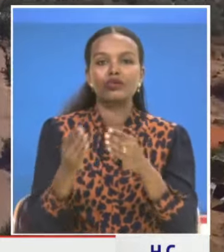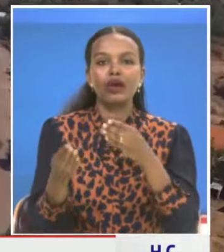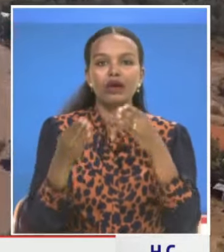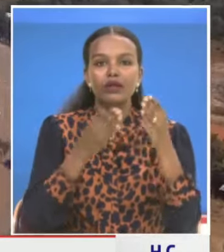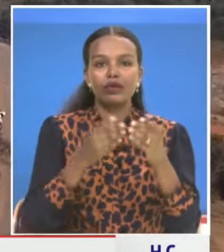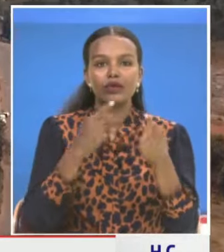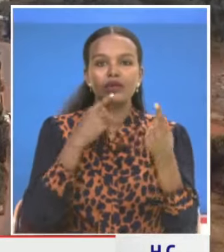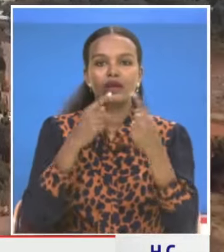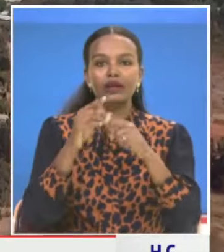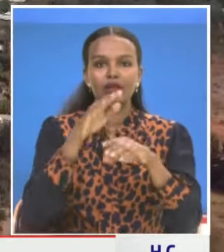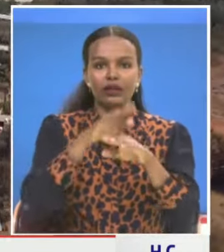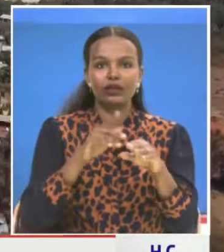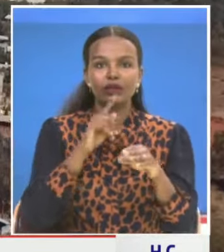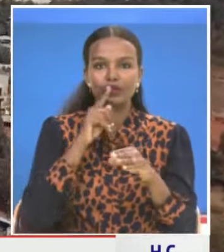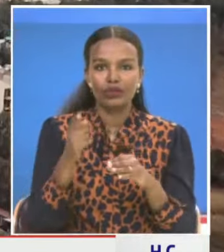ያቀረበው የድርድር ጥሪ እውን እንዲሆንና ዘላቂ ሰላም እንዲሰፍን የተለያዩ የህብረተሰብ ክፍሎችና የፖለቲካ ድርጅቶች ድጋፍ